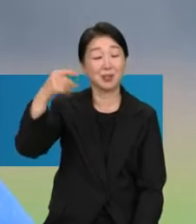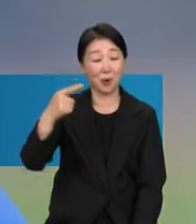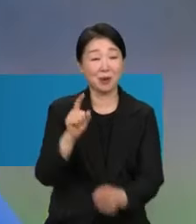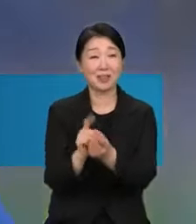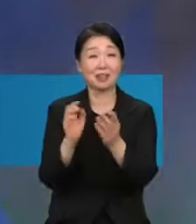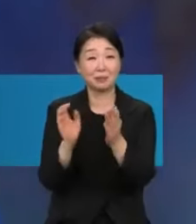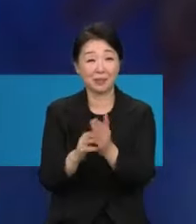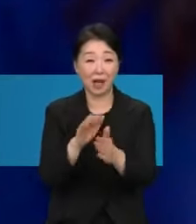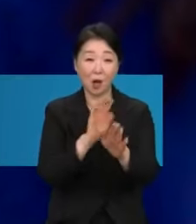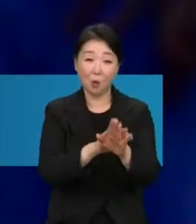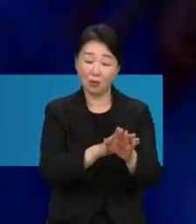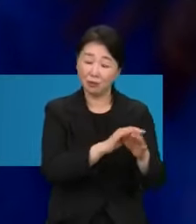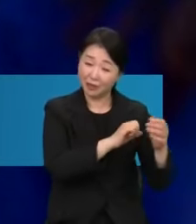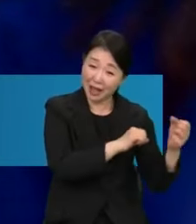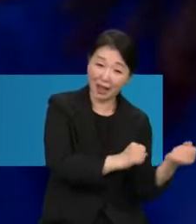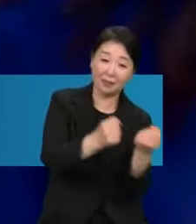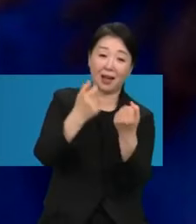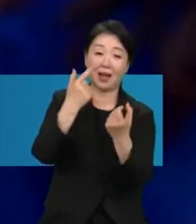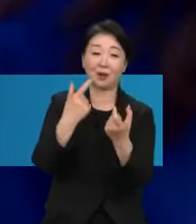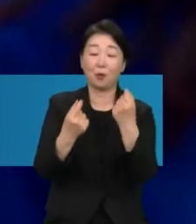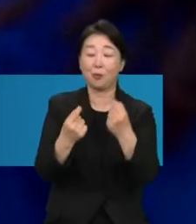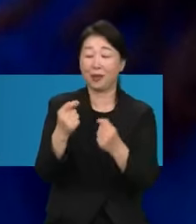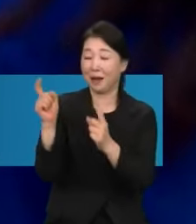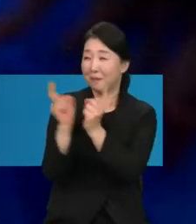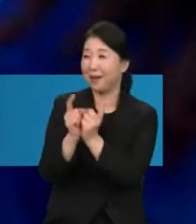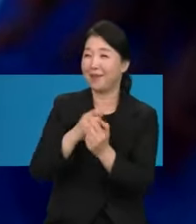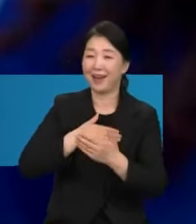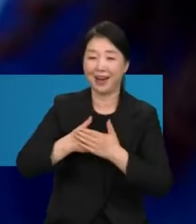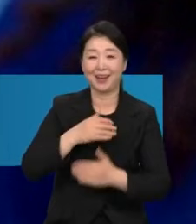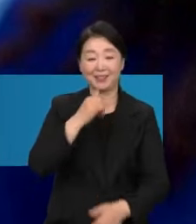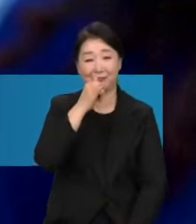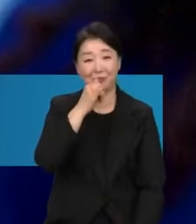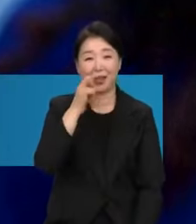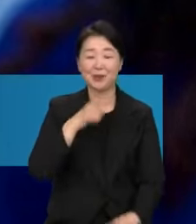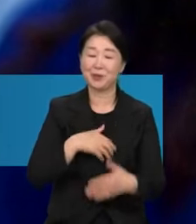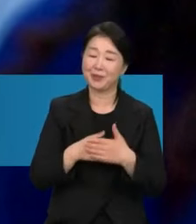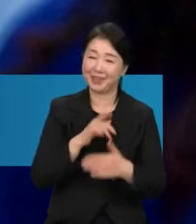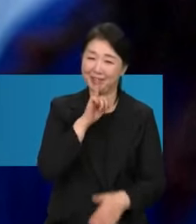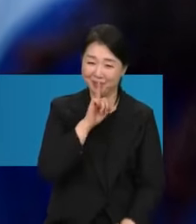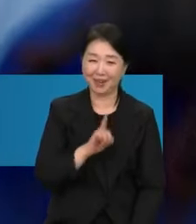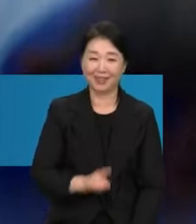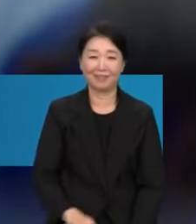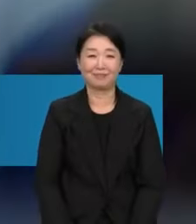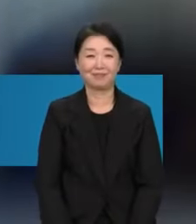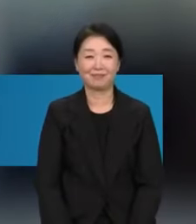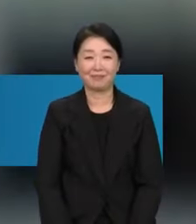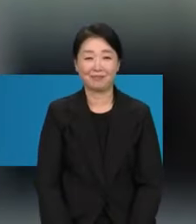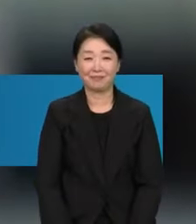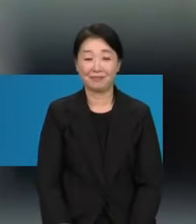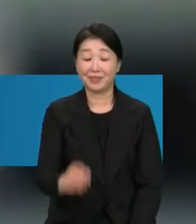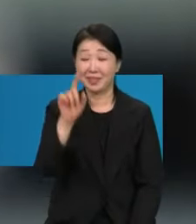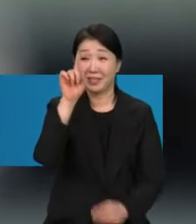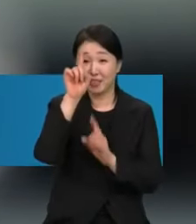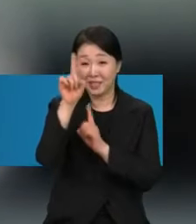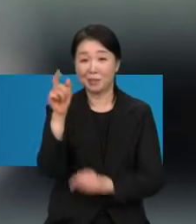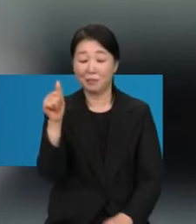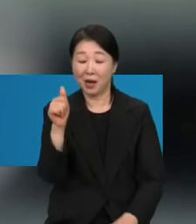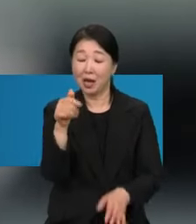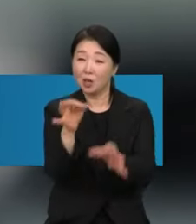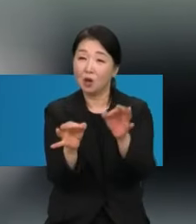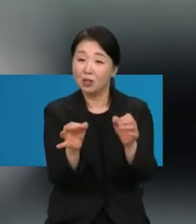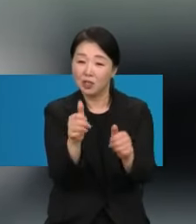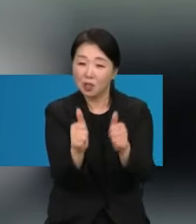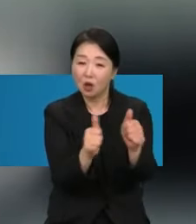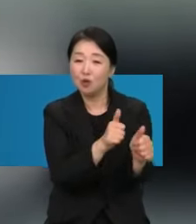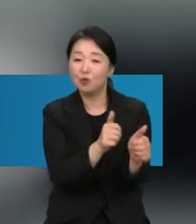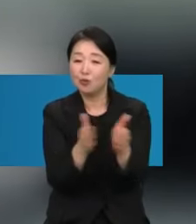친 것보다 이게 더 가슴 뛰는 일이었습니다. 조금 떨렸다는 이정우. 이치로에게 경기를 어떻게